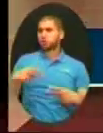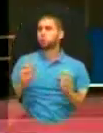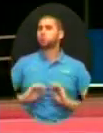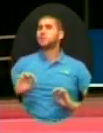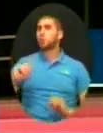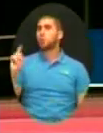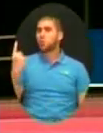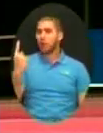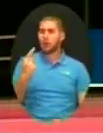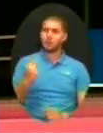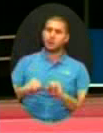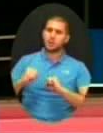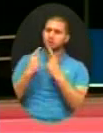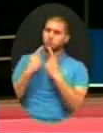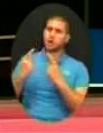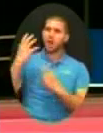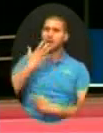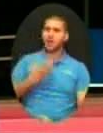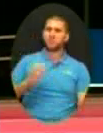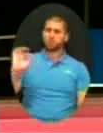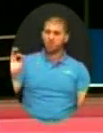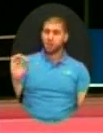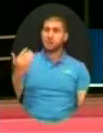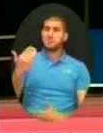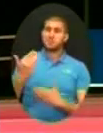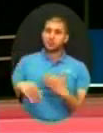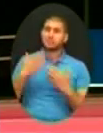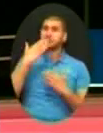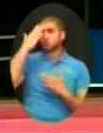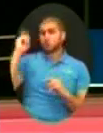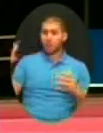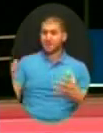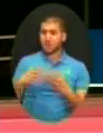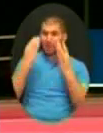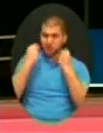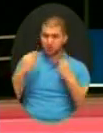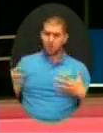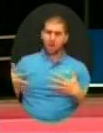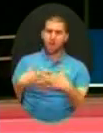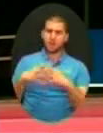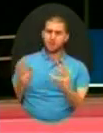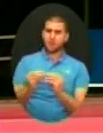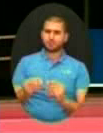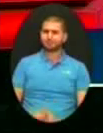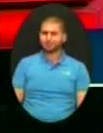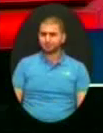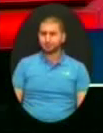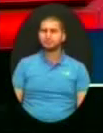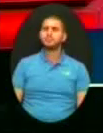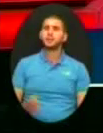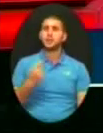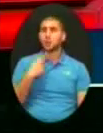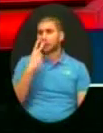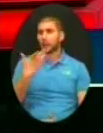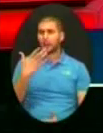דבר. כל אחד ינהג על פי רבותיו, ובעזרת השם כולנו, כל המפלגות החרדיות ביחד, יובילו קו אחיד. טוב, אז אנחנו נראה